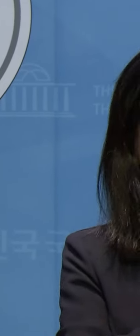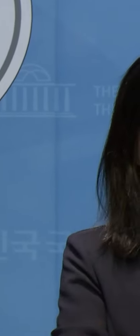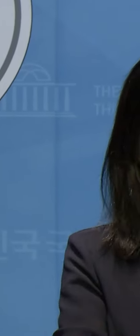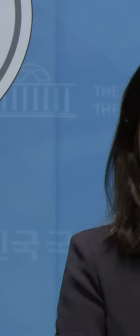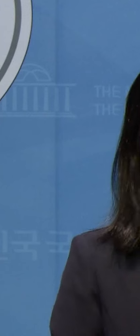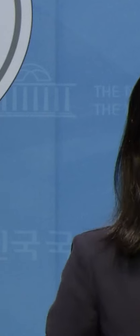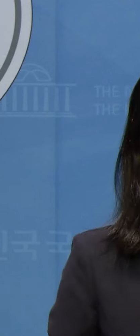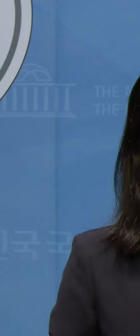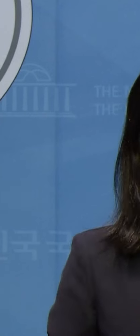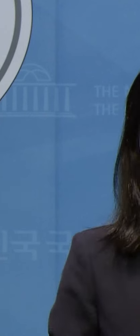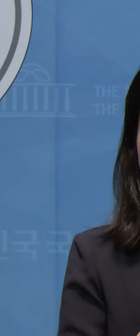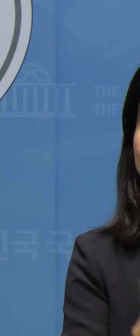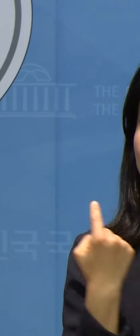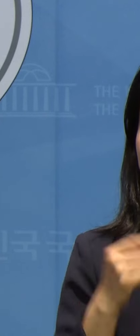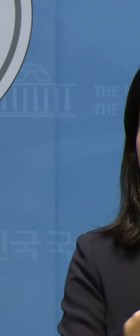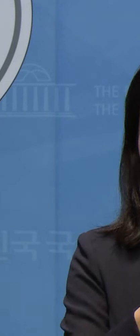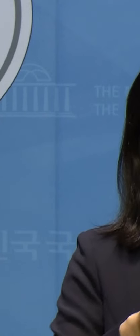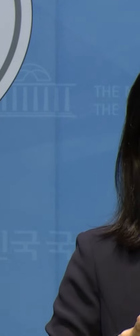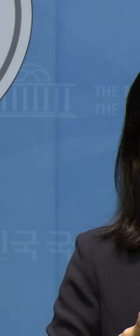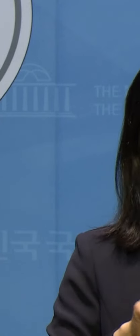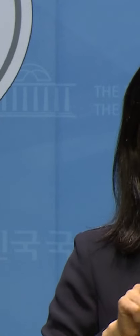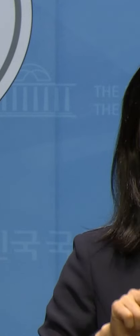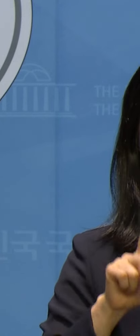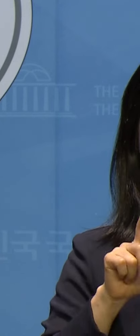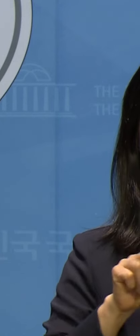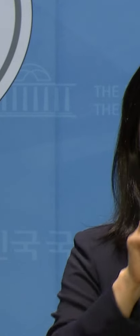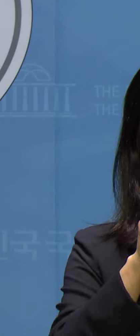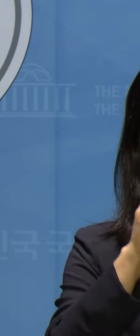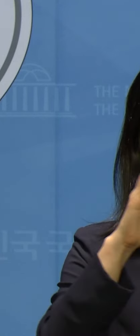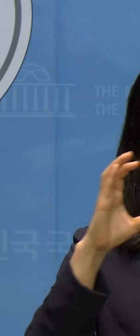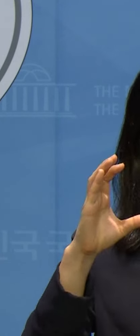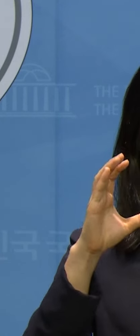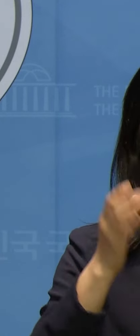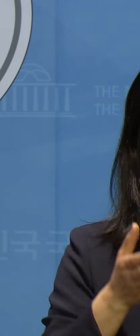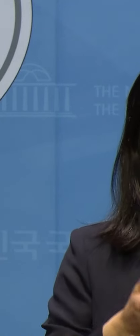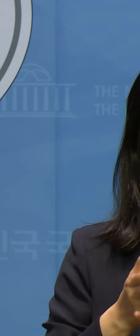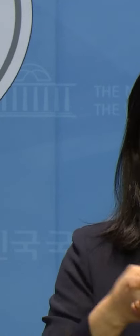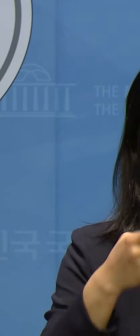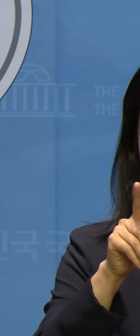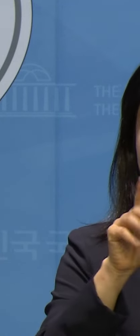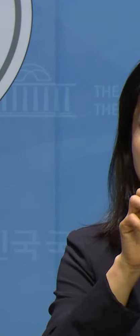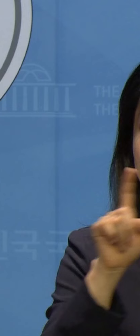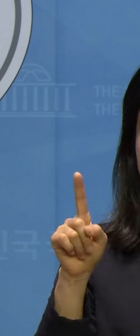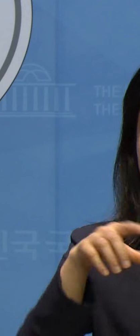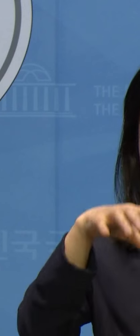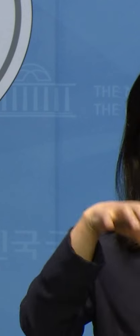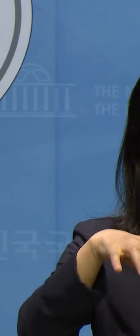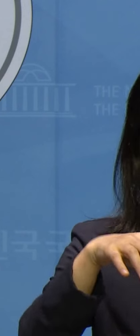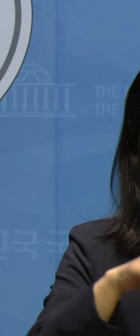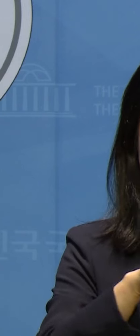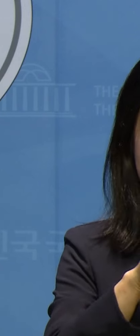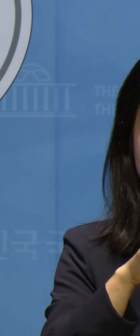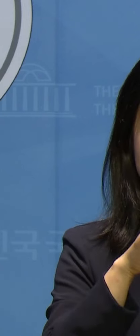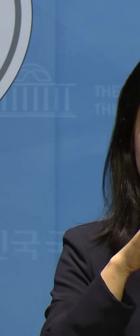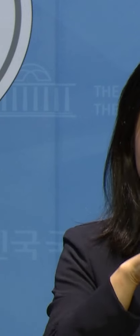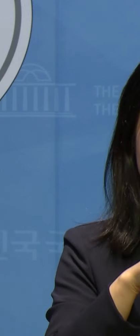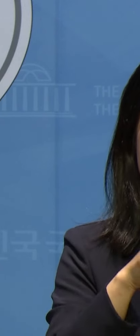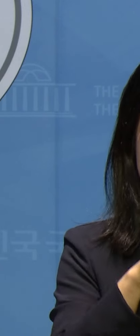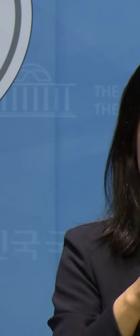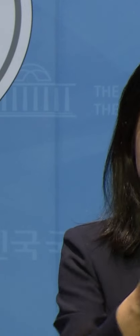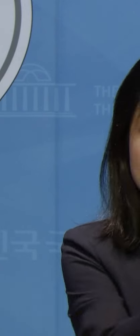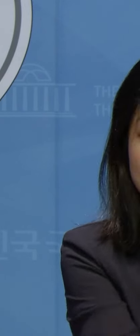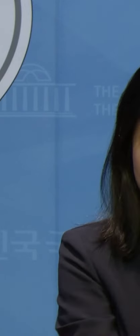한다 작년 12월 25일 MBC 뉴스는 방송 심의위원회